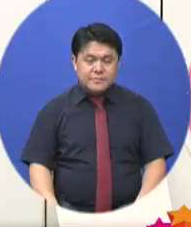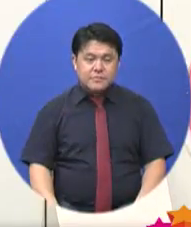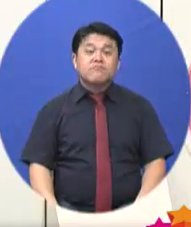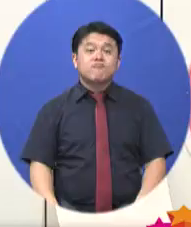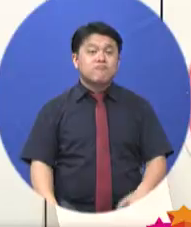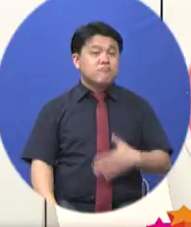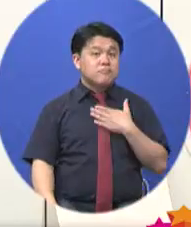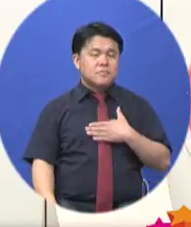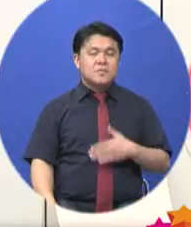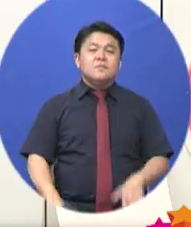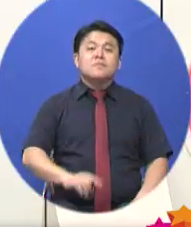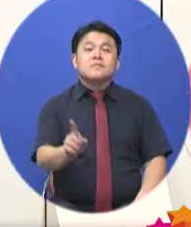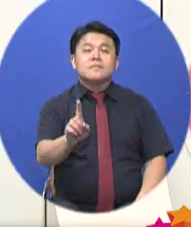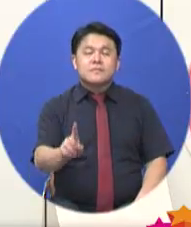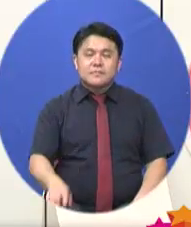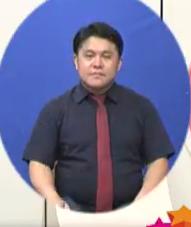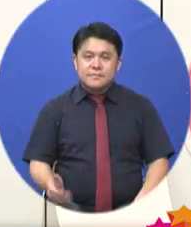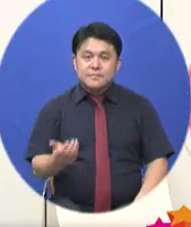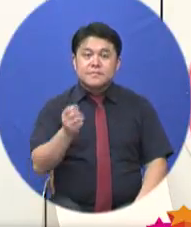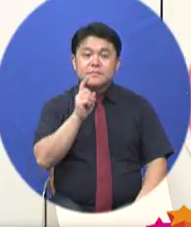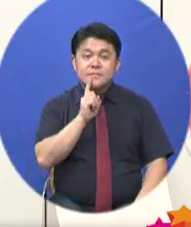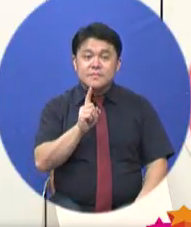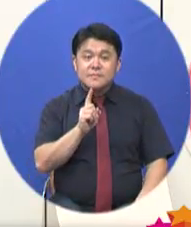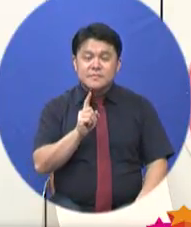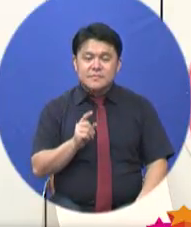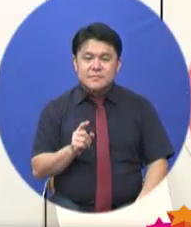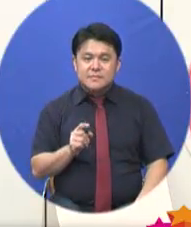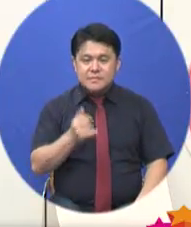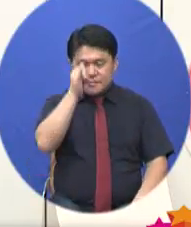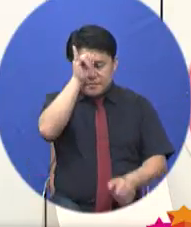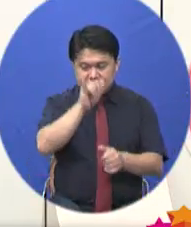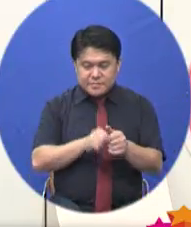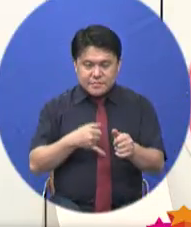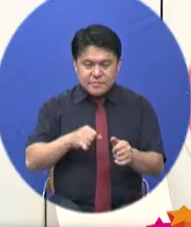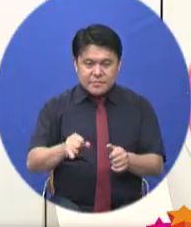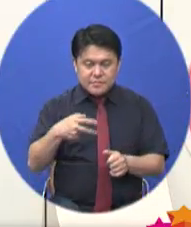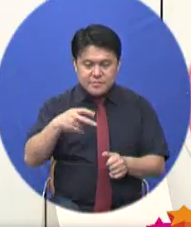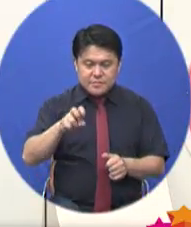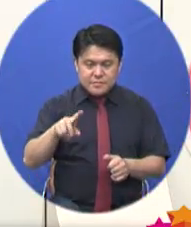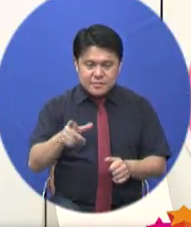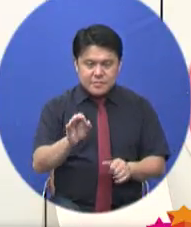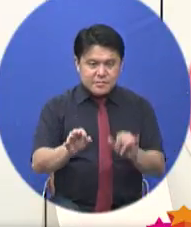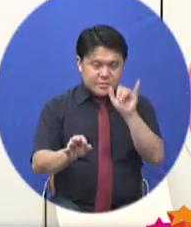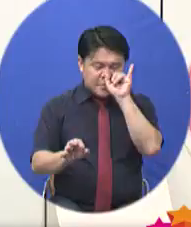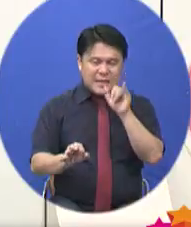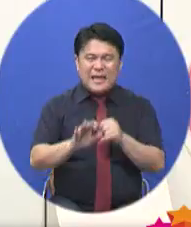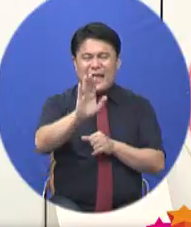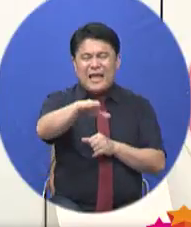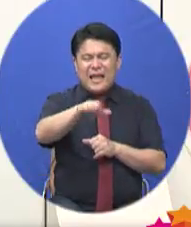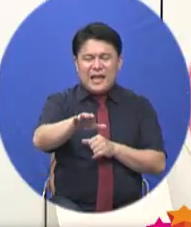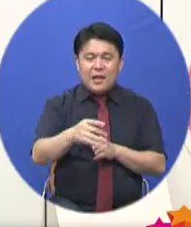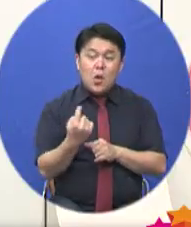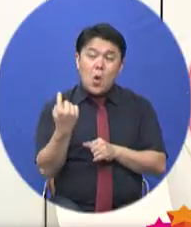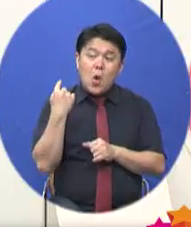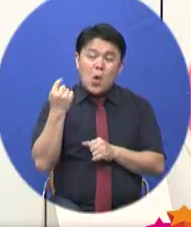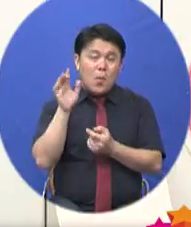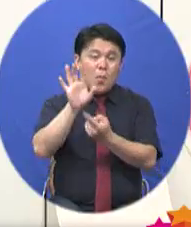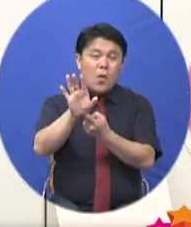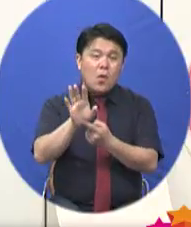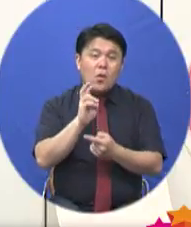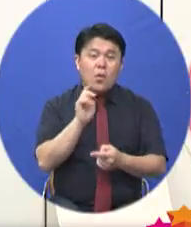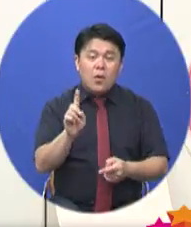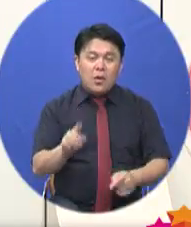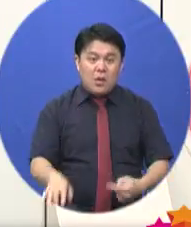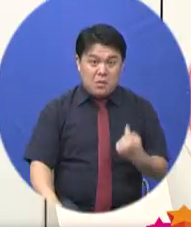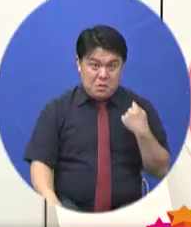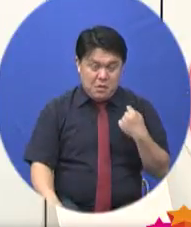아, 그렇죠. 어떤 노래 부르셨어요? 아까 불렀던 소녀 신청이도 있고 남원 애수도 네. 있고. 아니 어제 가요 무대에서 뭐 부르신